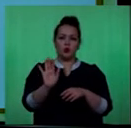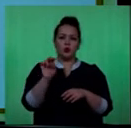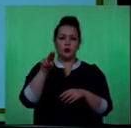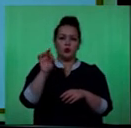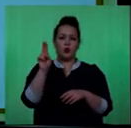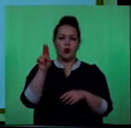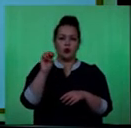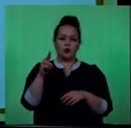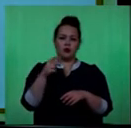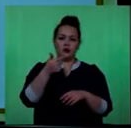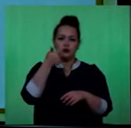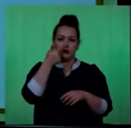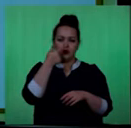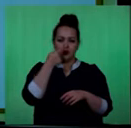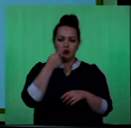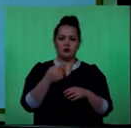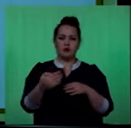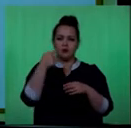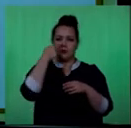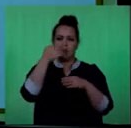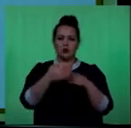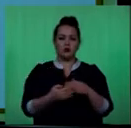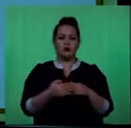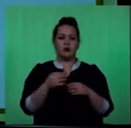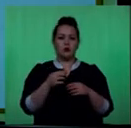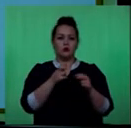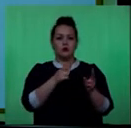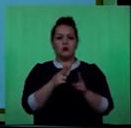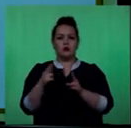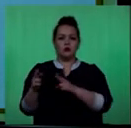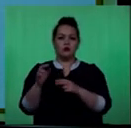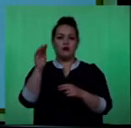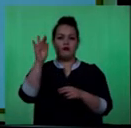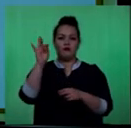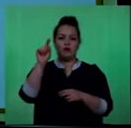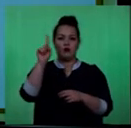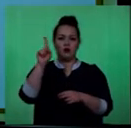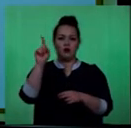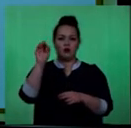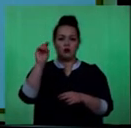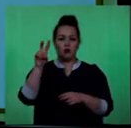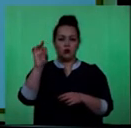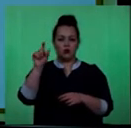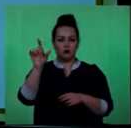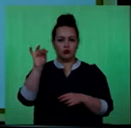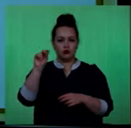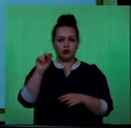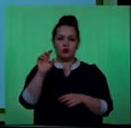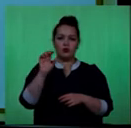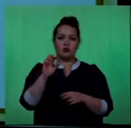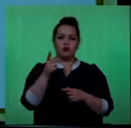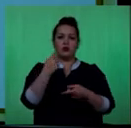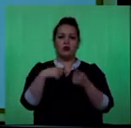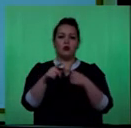близко а теперь разбираем наш фразеологический оборот два медведя в